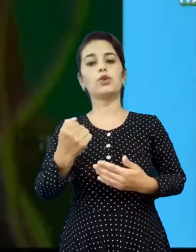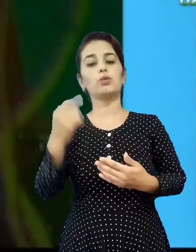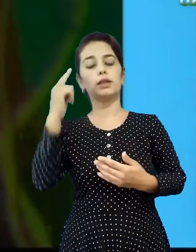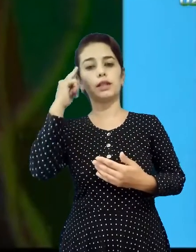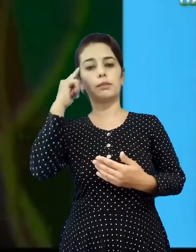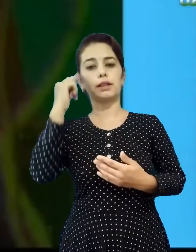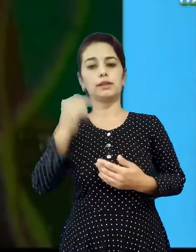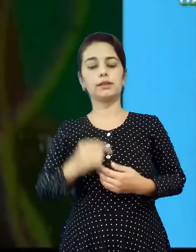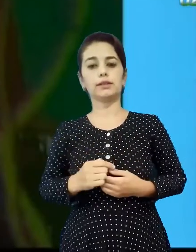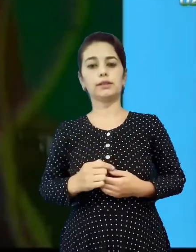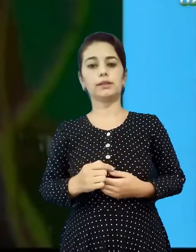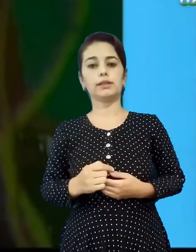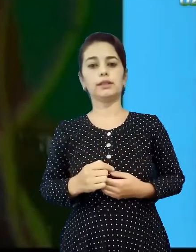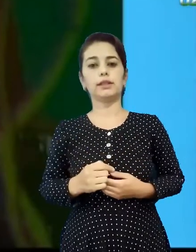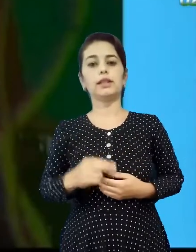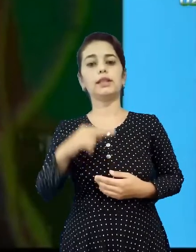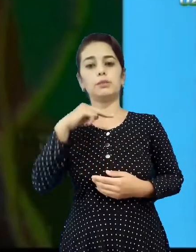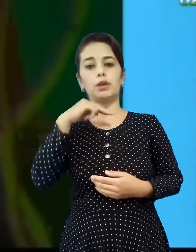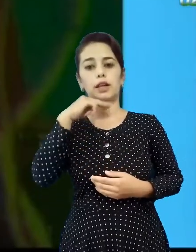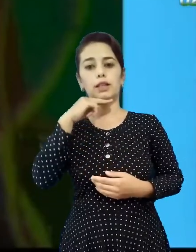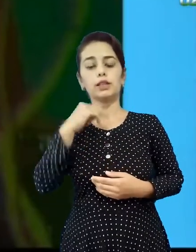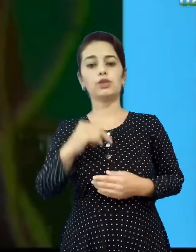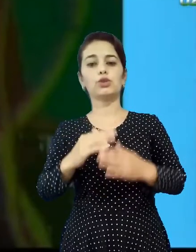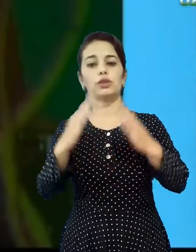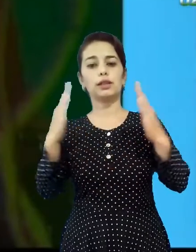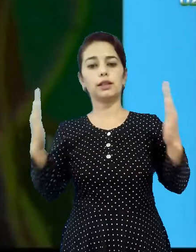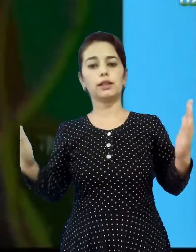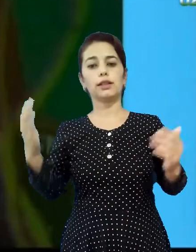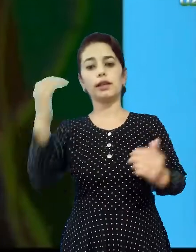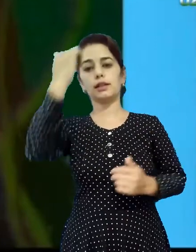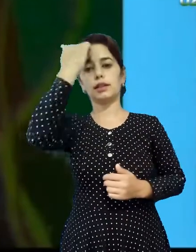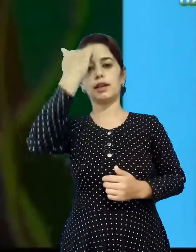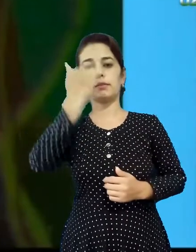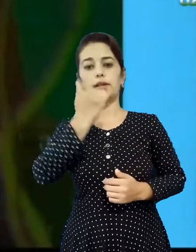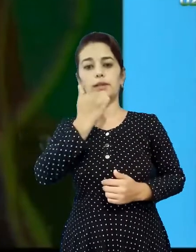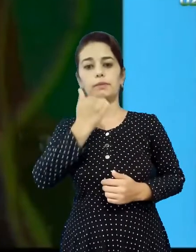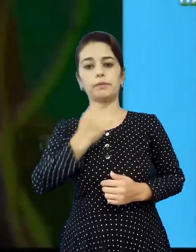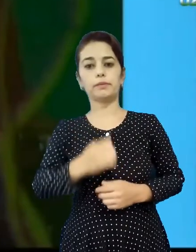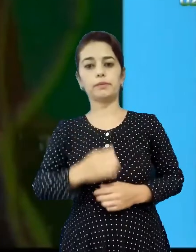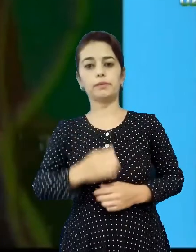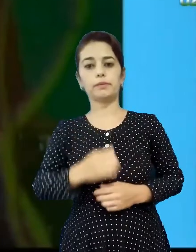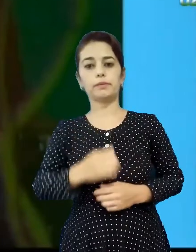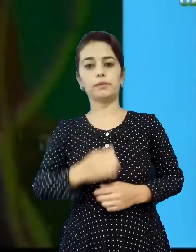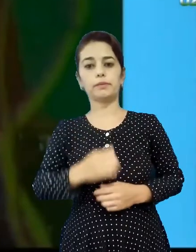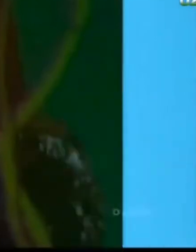degan umiddaman. E'tiborlaringiz uchun katta rahmat.